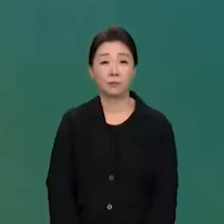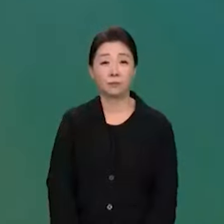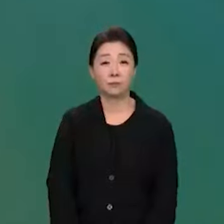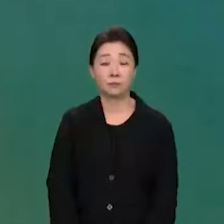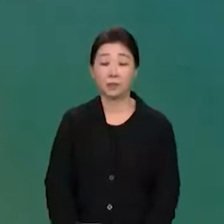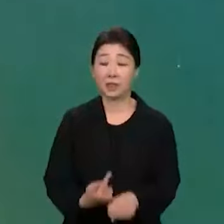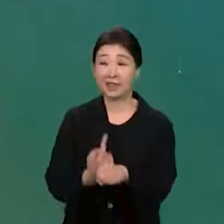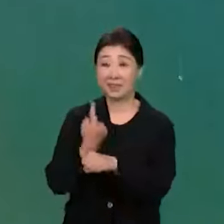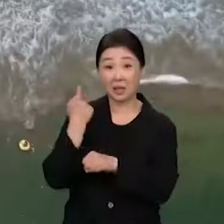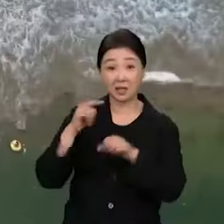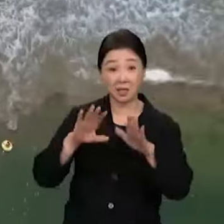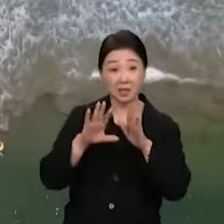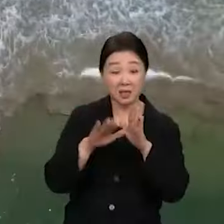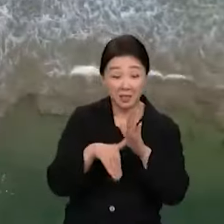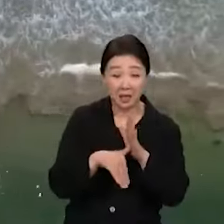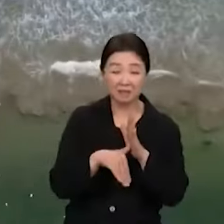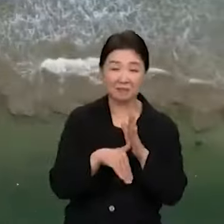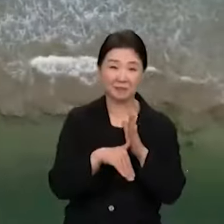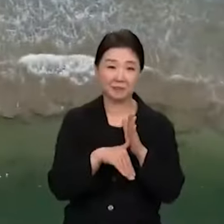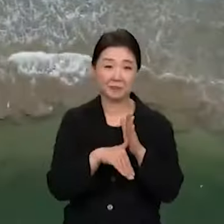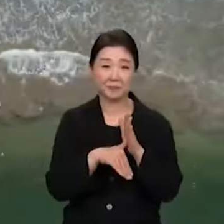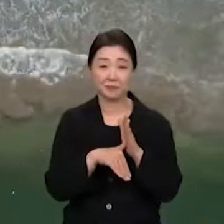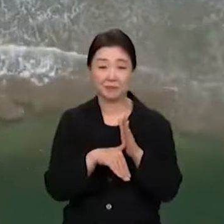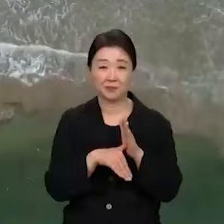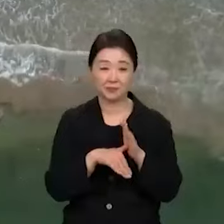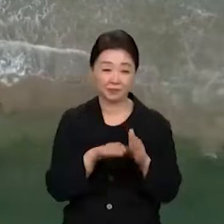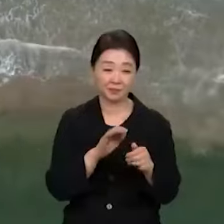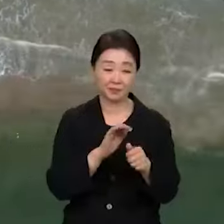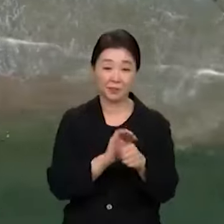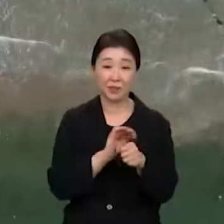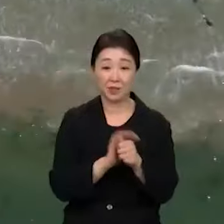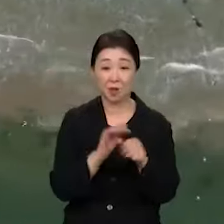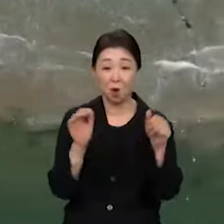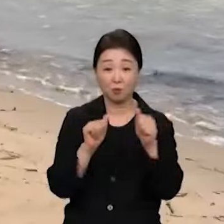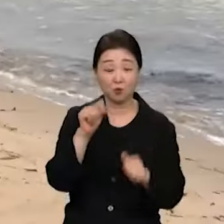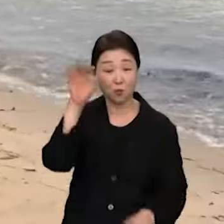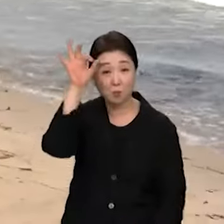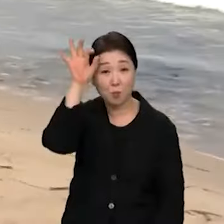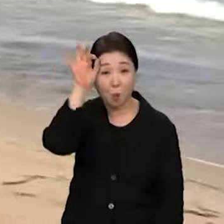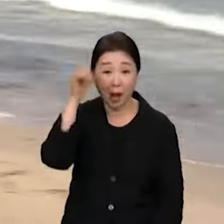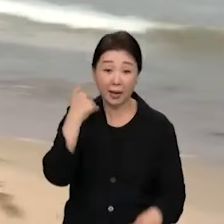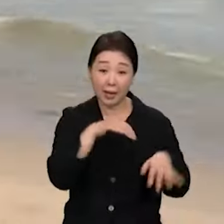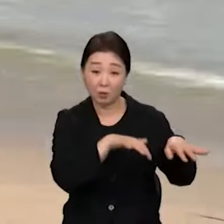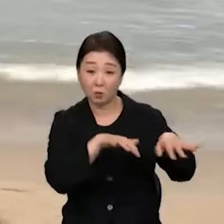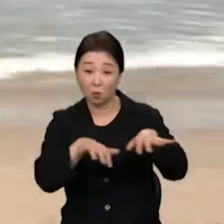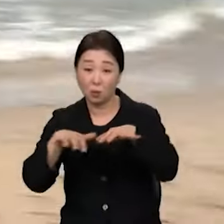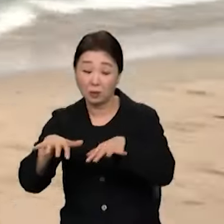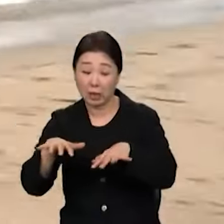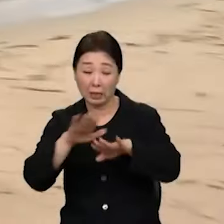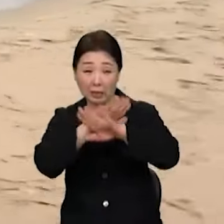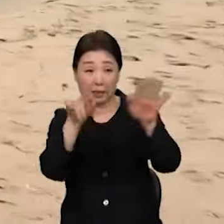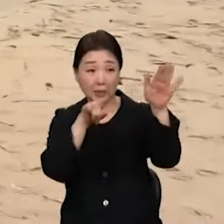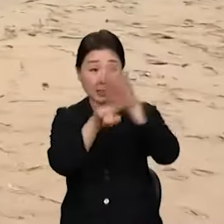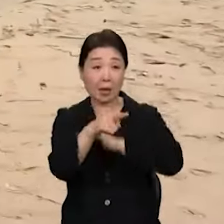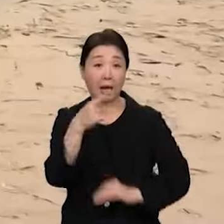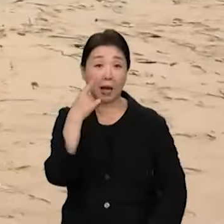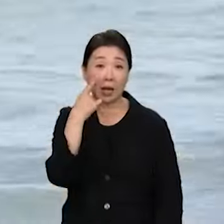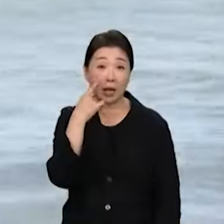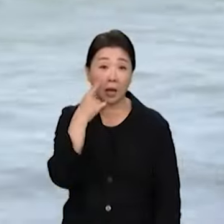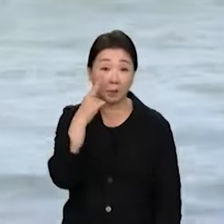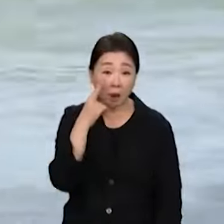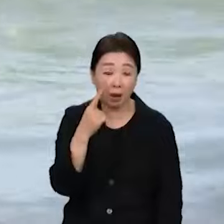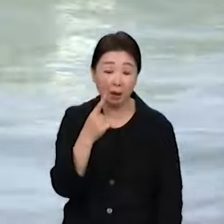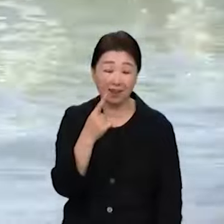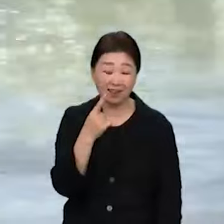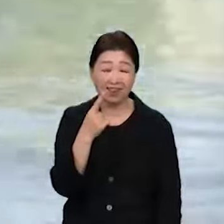지난해 이맘때까지 6만 명이 찾았던 경북 포항 월포 해수욕장입니다. 한낮 이곳을 찾았더니 해수욕을 즐기는